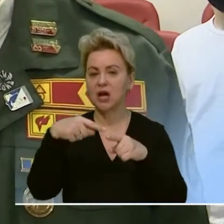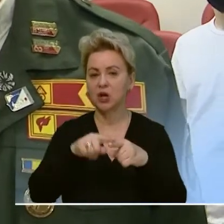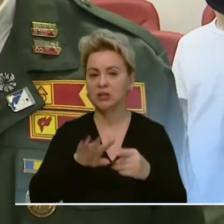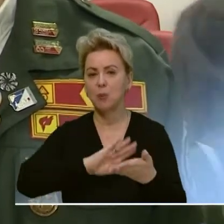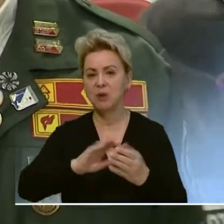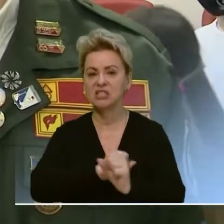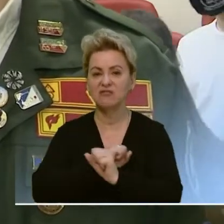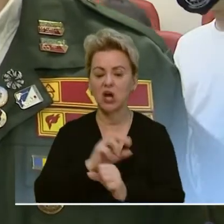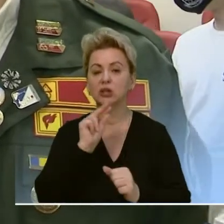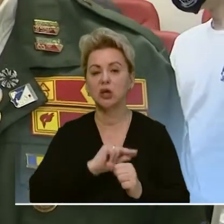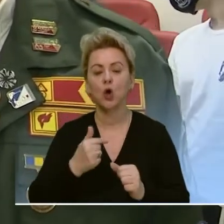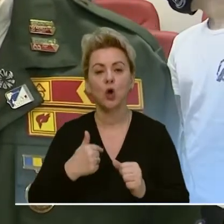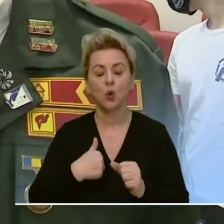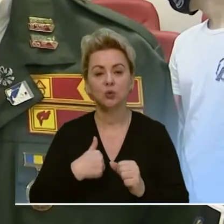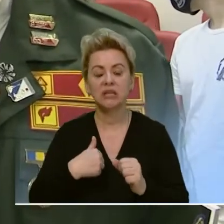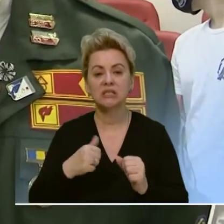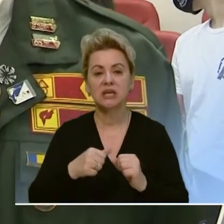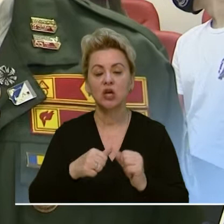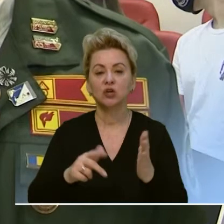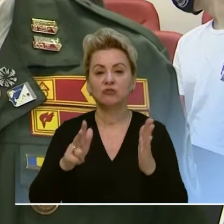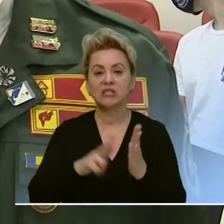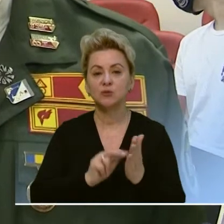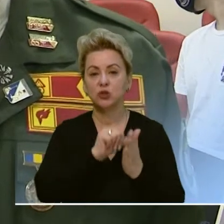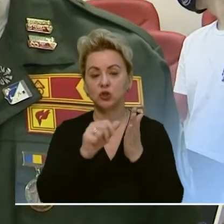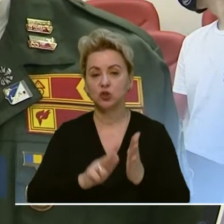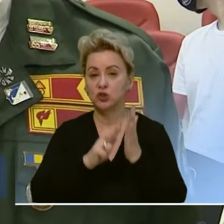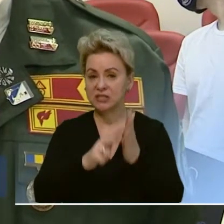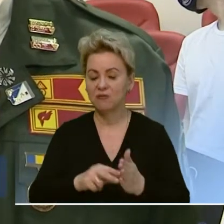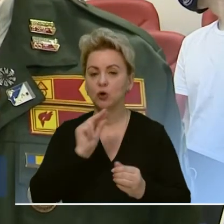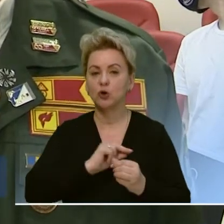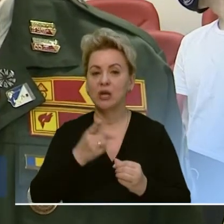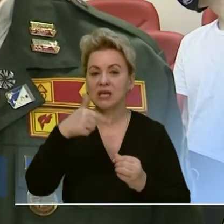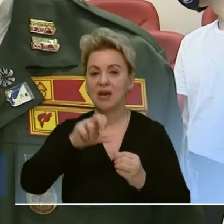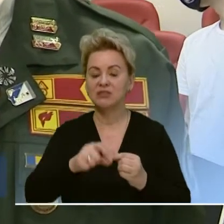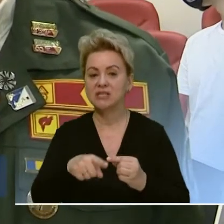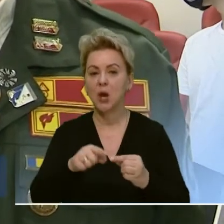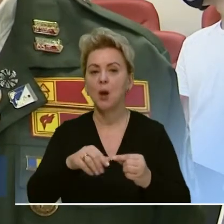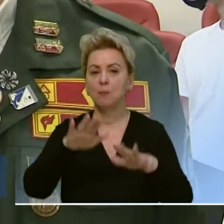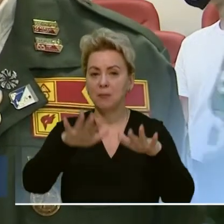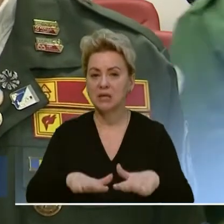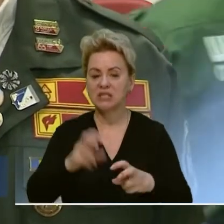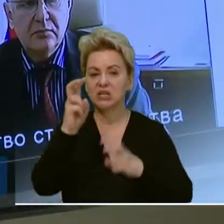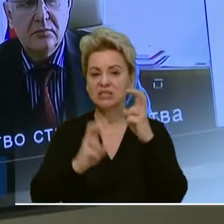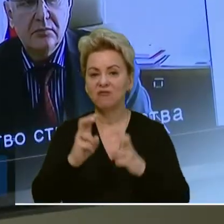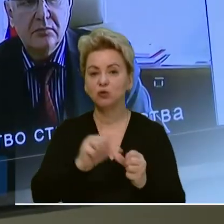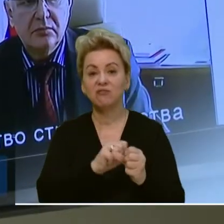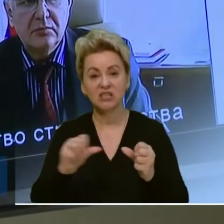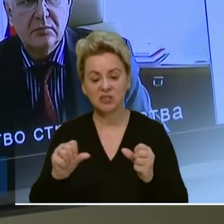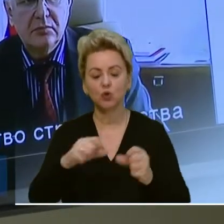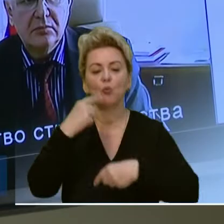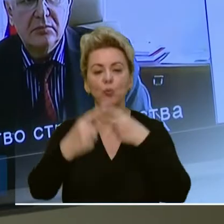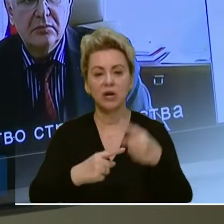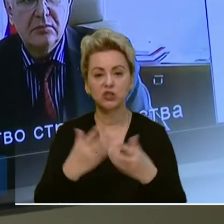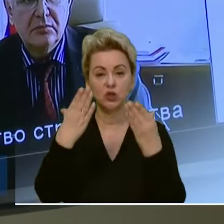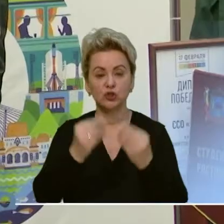без выходных работы, 12-часовой рабочий день. Строили нефтегазоконденсатные месторождения, заводы в основном. По